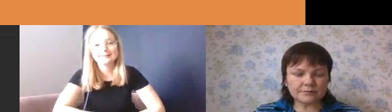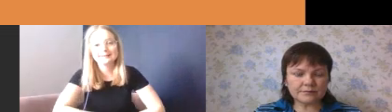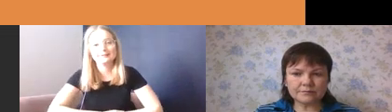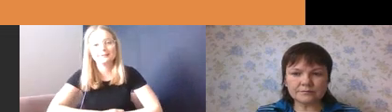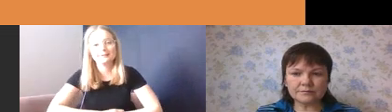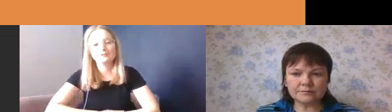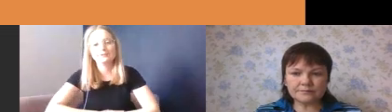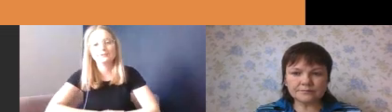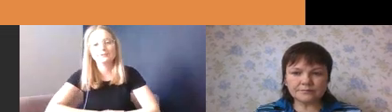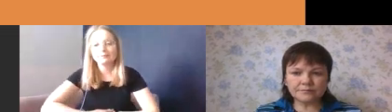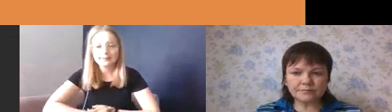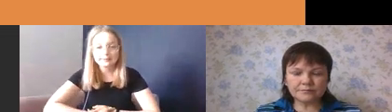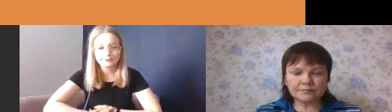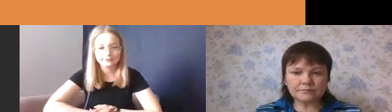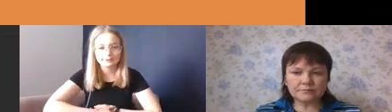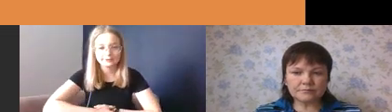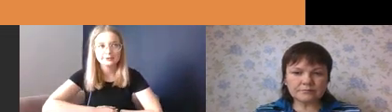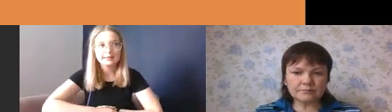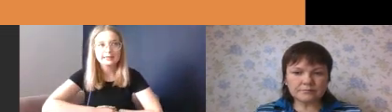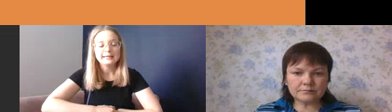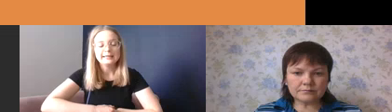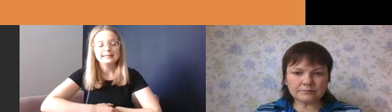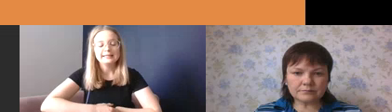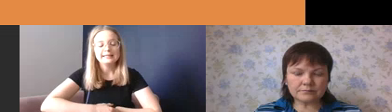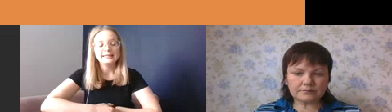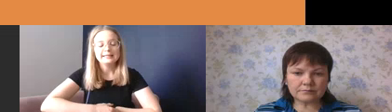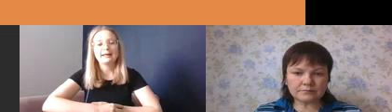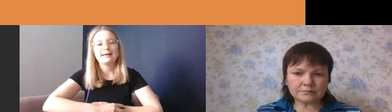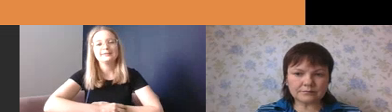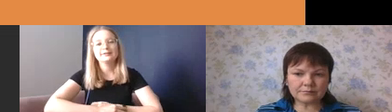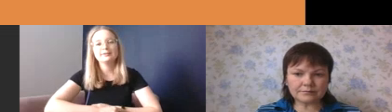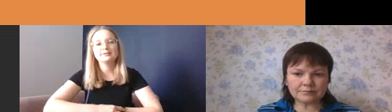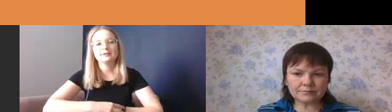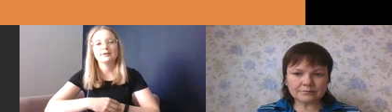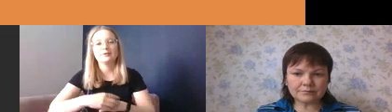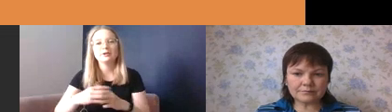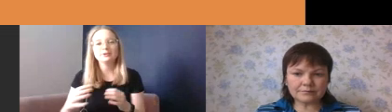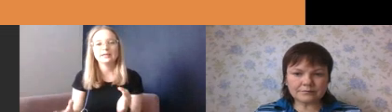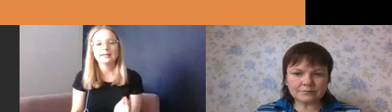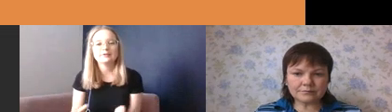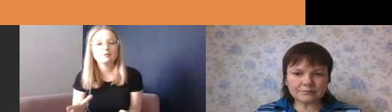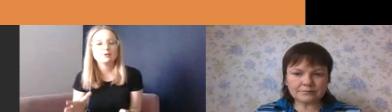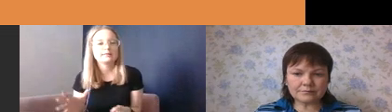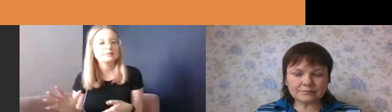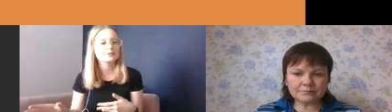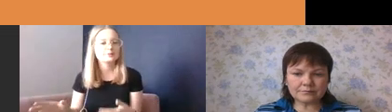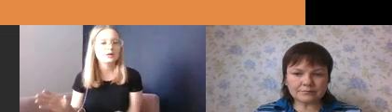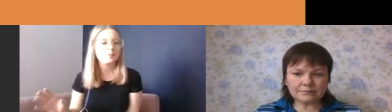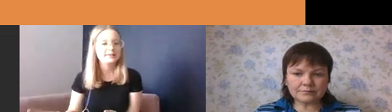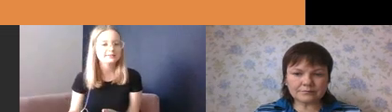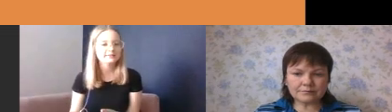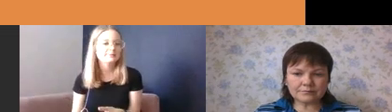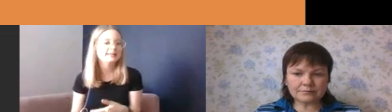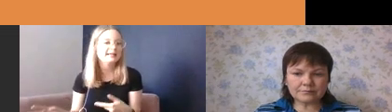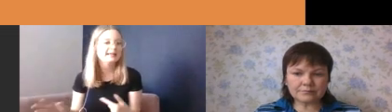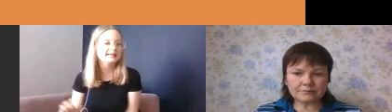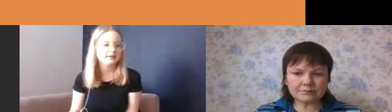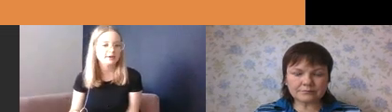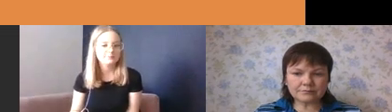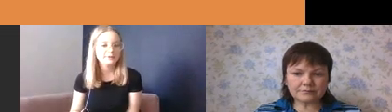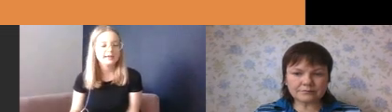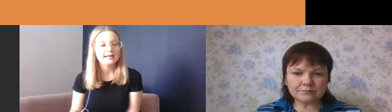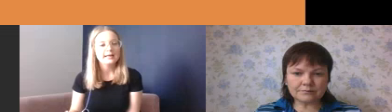siis selleks, et kui need huvid on välja kirjutatud, siis saaks ka natukene võibolla nüüd sõstada mõne ameti või